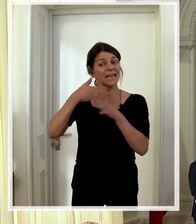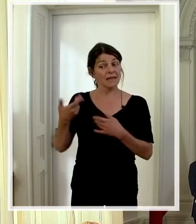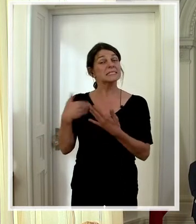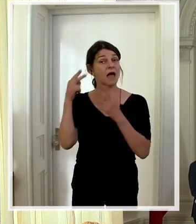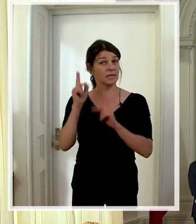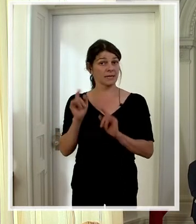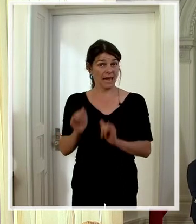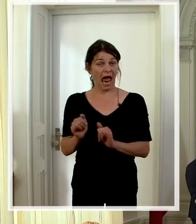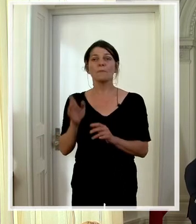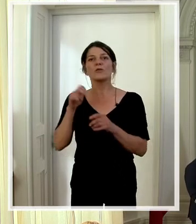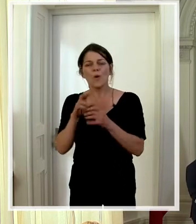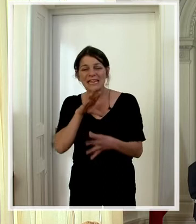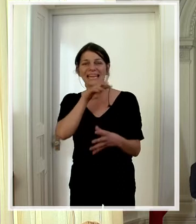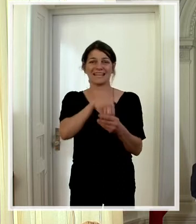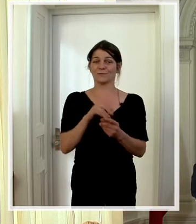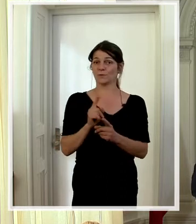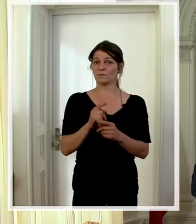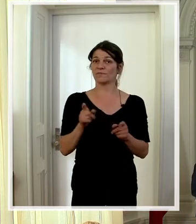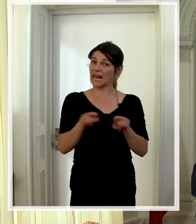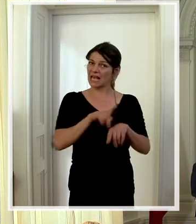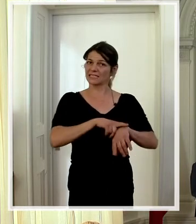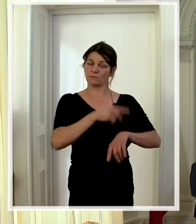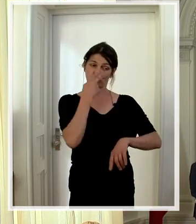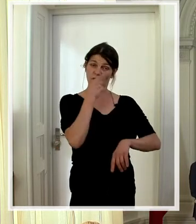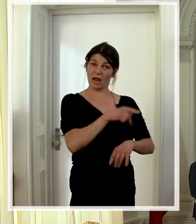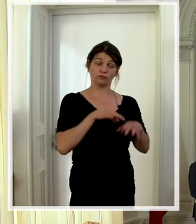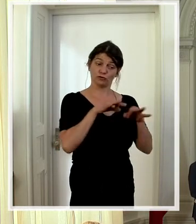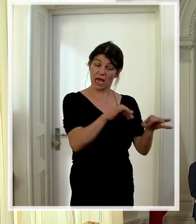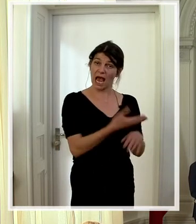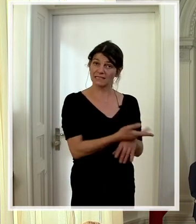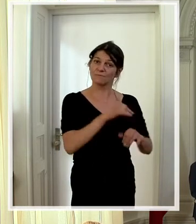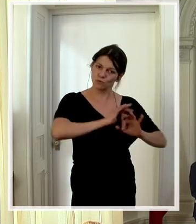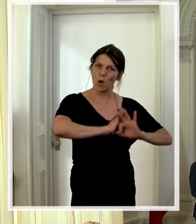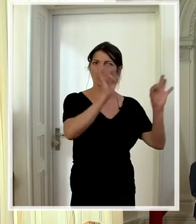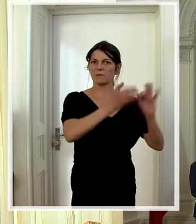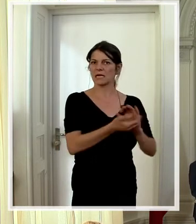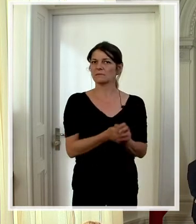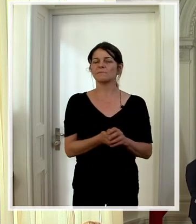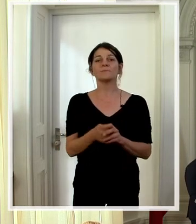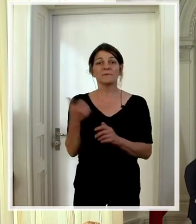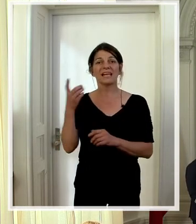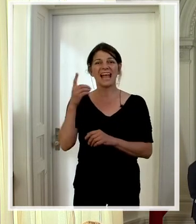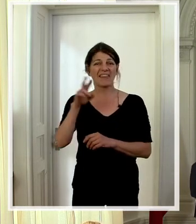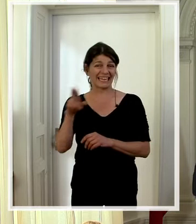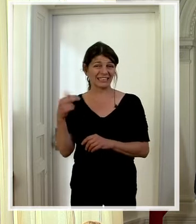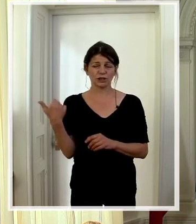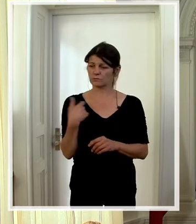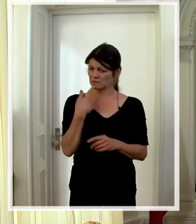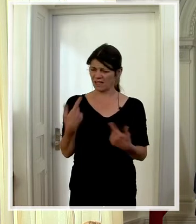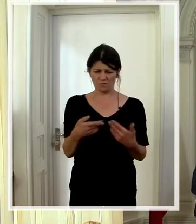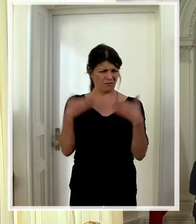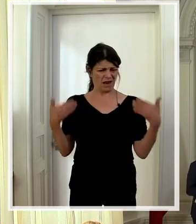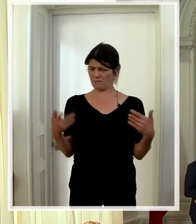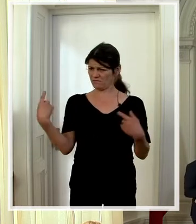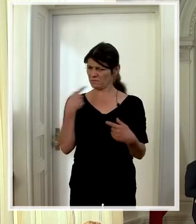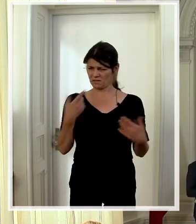Rückgrat. Aber parallel sieht man, schaut man auch, dass man Strassen optimiert. Daniel Risch. Ja, also ich finde, das ist recht widersprüchlich, Erich, was du